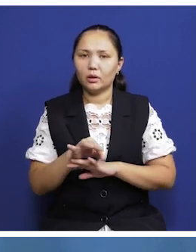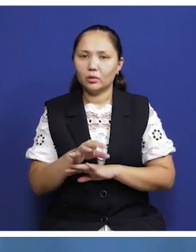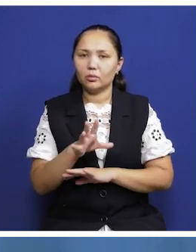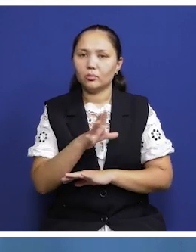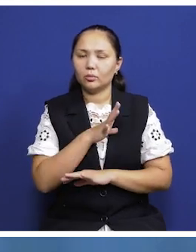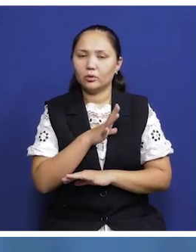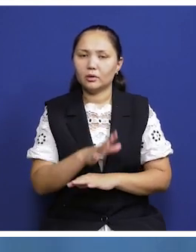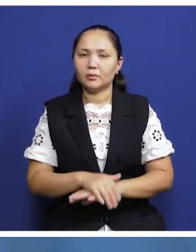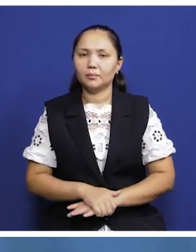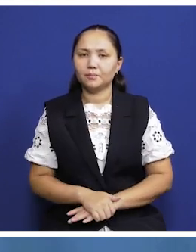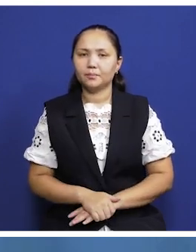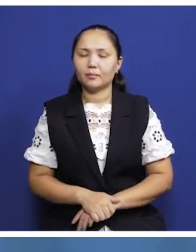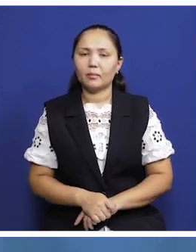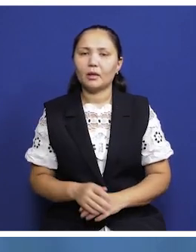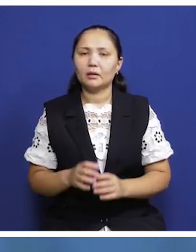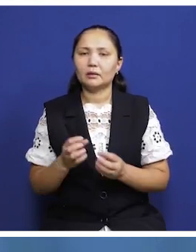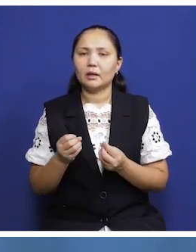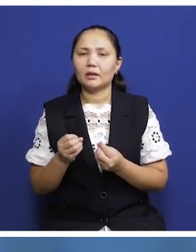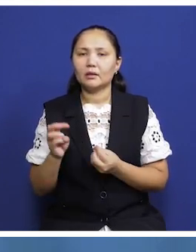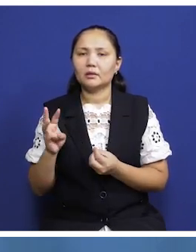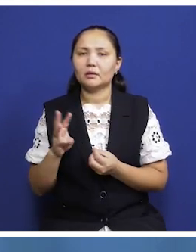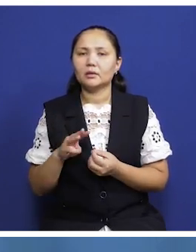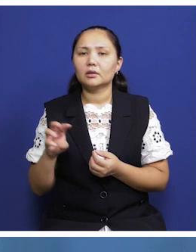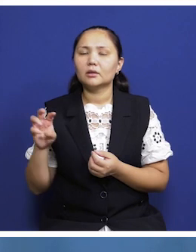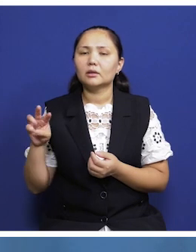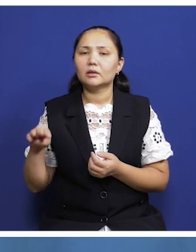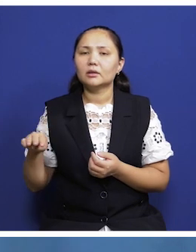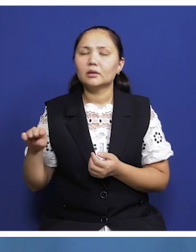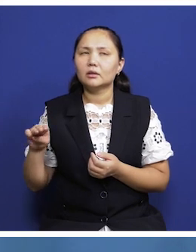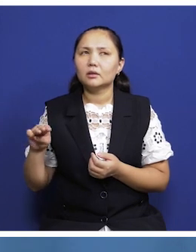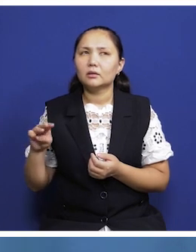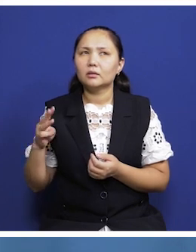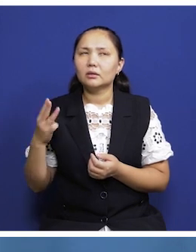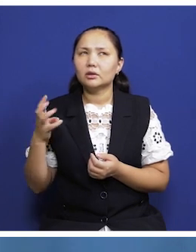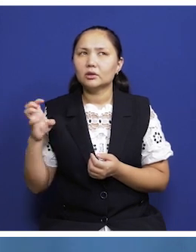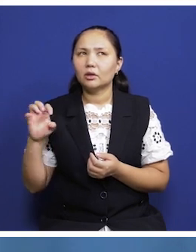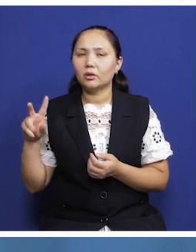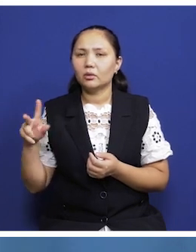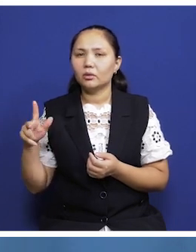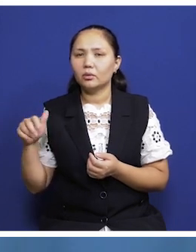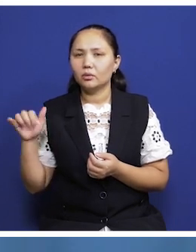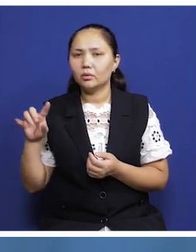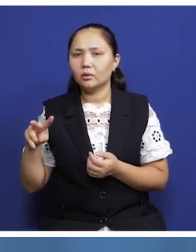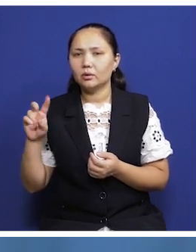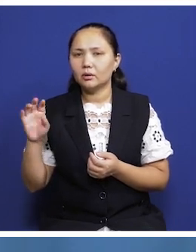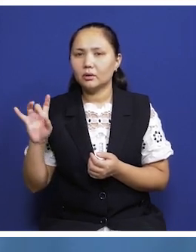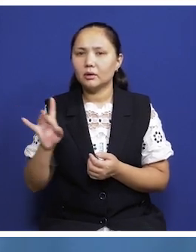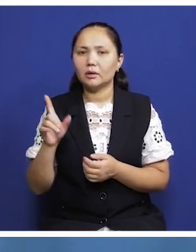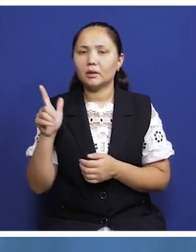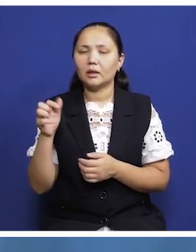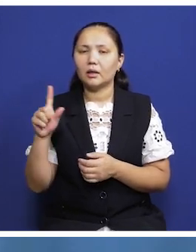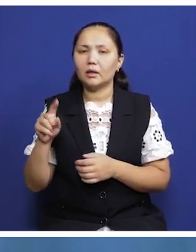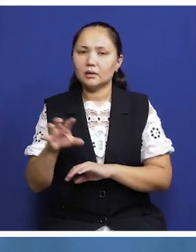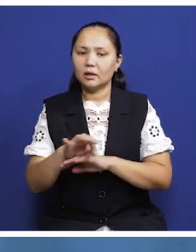қамтамасыз етілетін болады. Сондай-ақ Шаудыр ауылындағы жаңа мөлтек ауданда газ құбыры тартылуда. Биылғы жыл ауыл ел